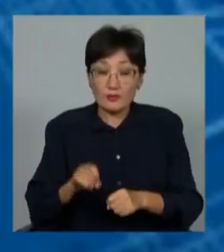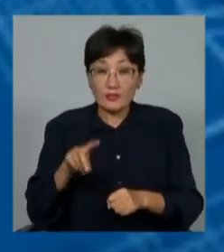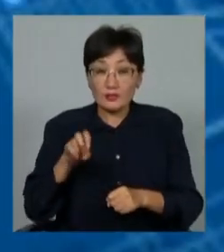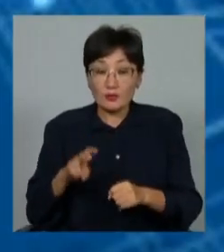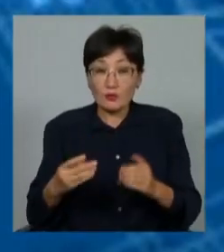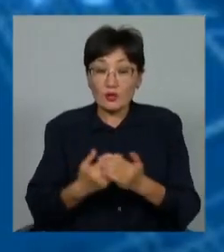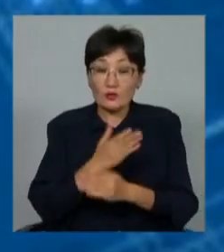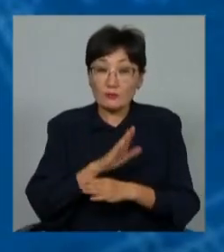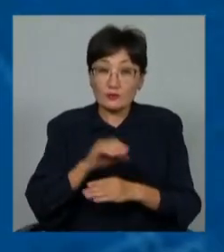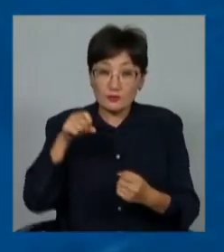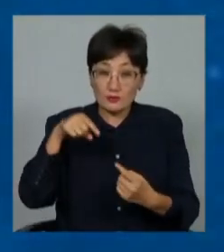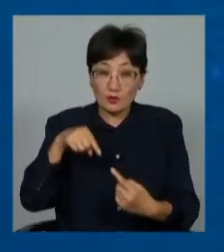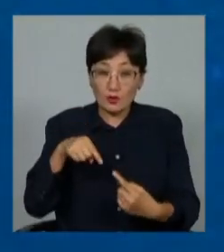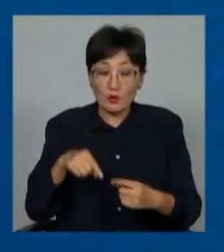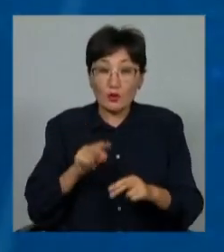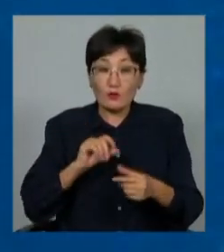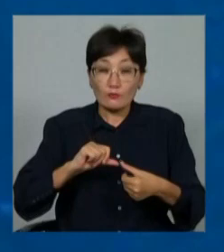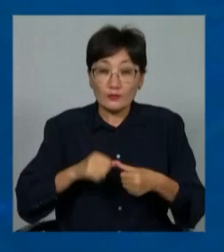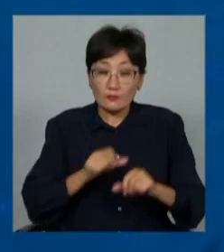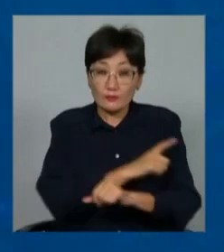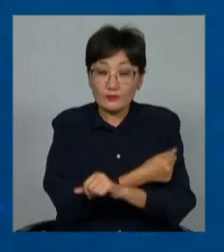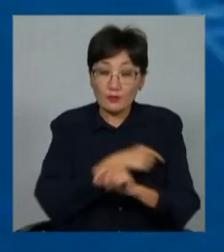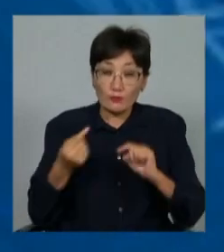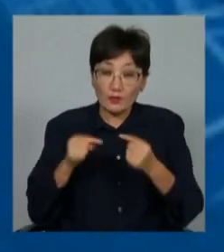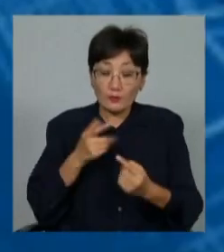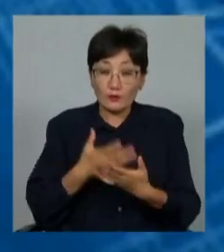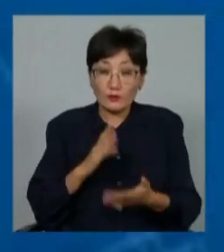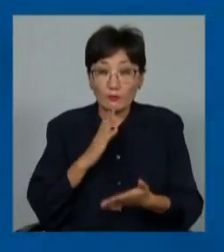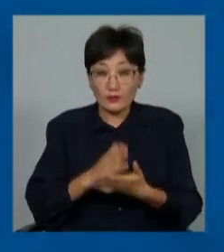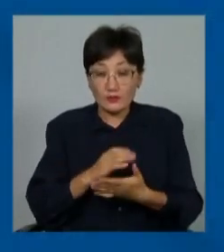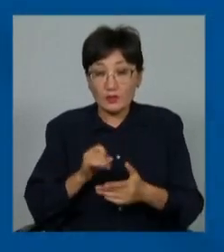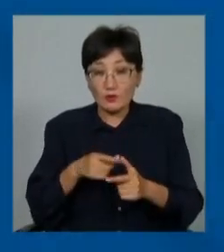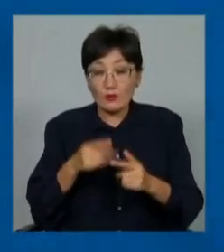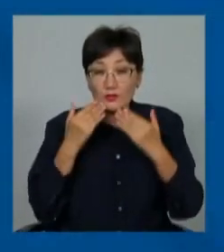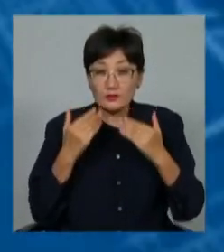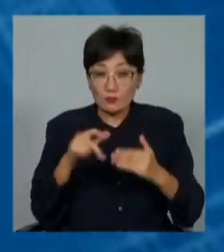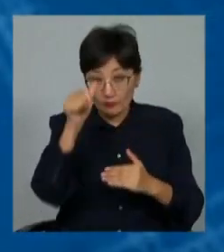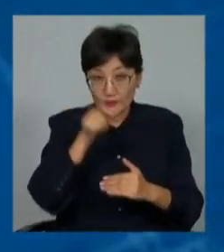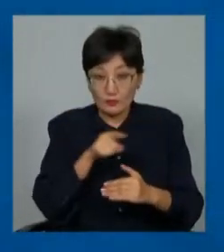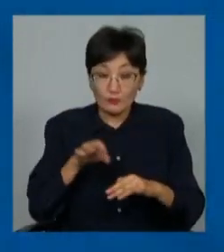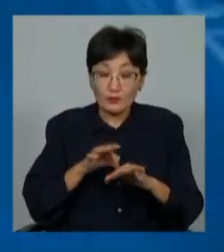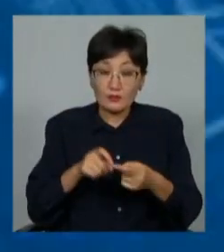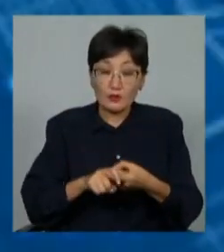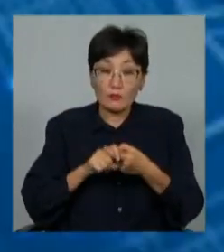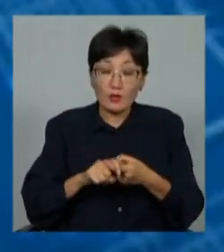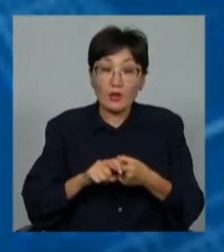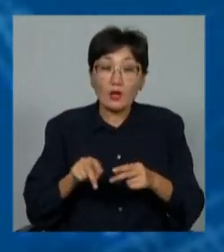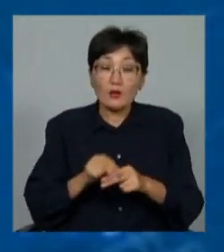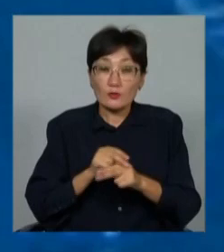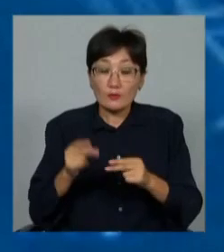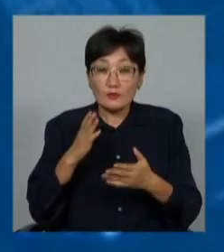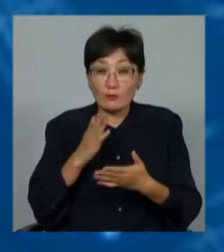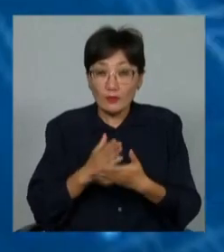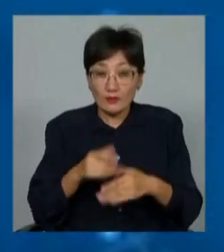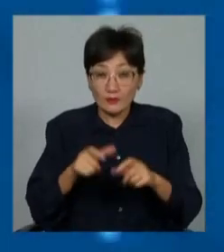Қиясовтың жаңа қаулысына сәйкес тұрақты медициналық қарсы көрсетілімдері бар және соңғы 3 ай ішінде індет жұқтырып айыққан адамдарды